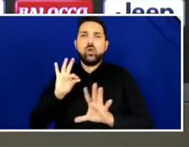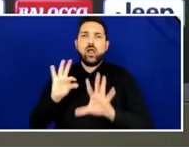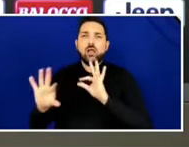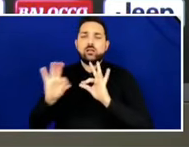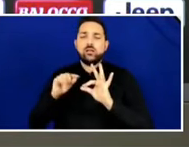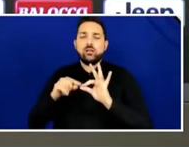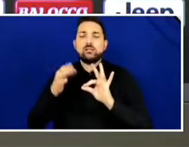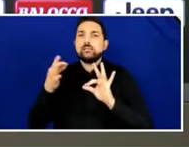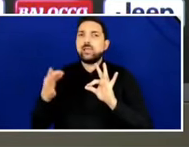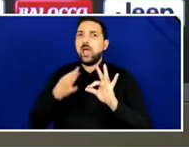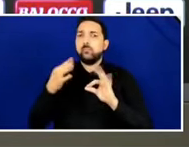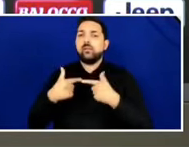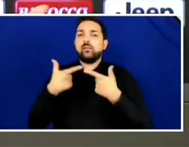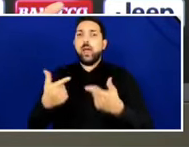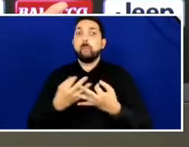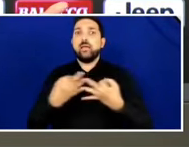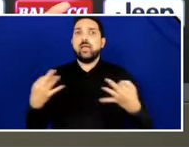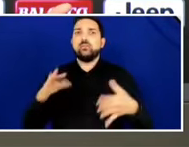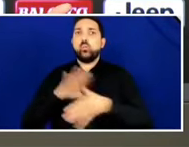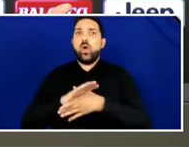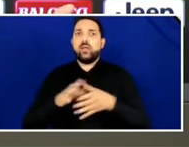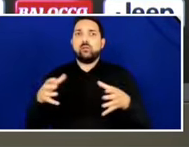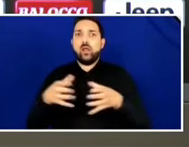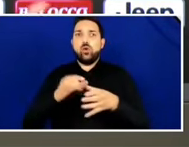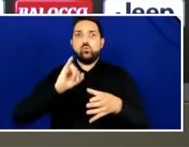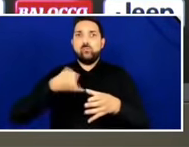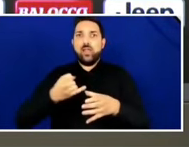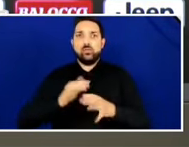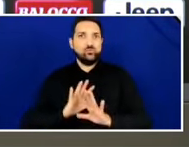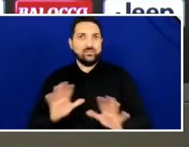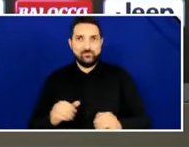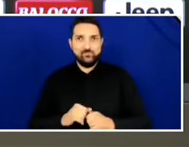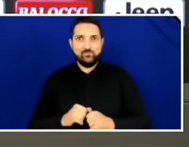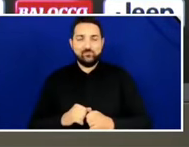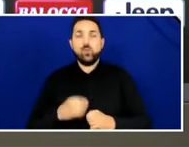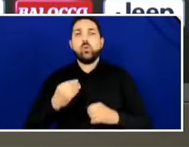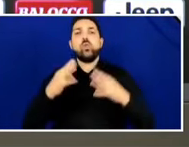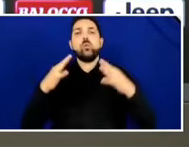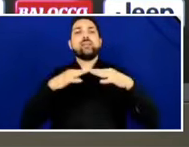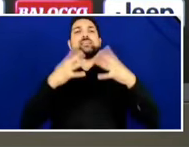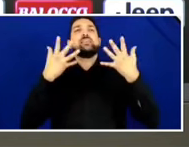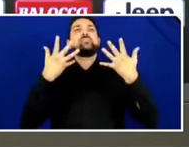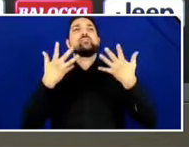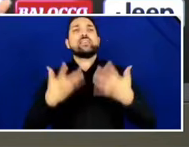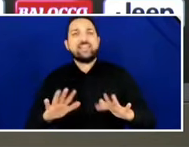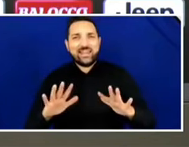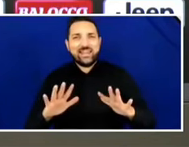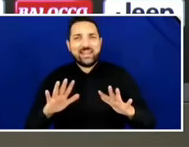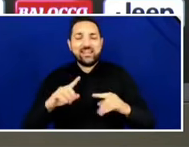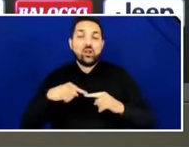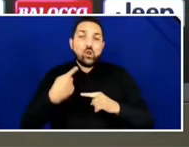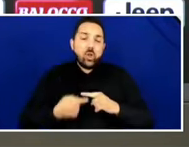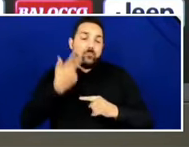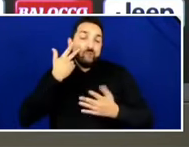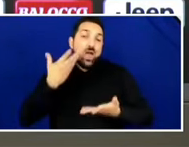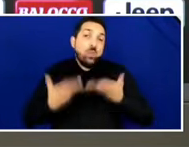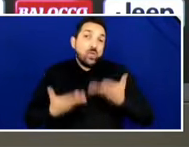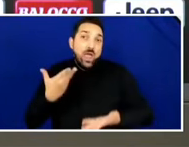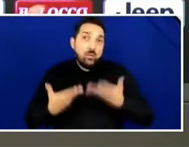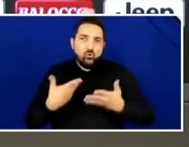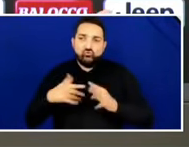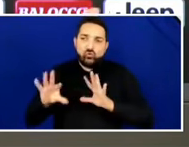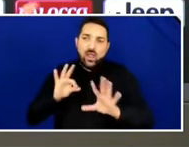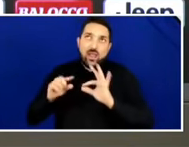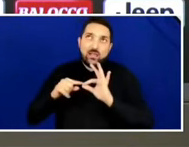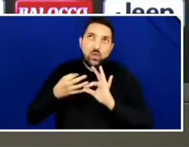momento che lo faccio poi dopo la partita se si vince normalmente andata bene se si perde normalmente è andata